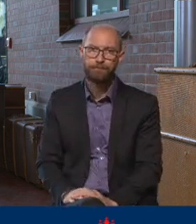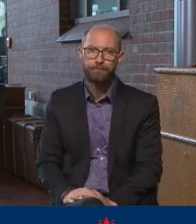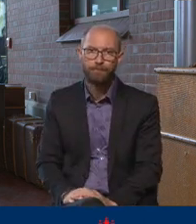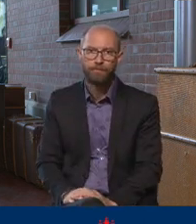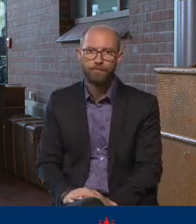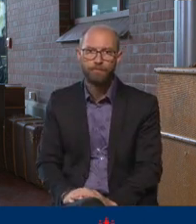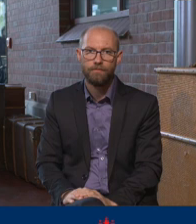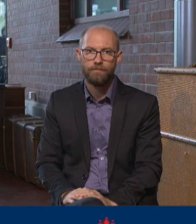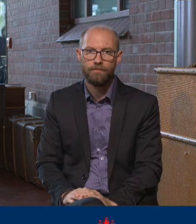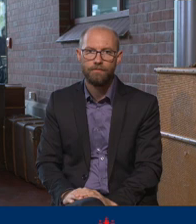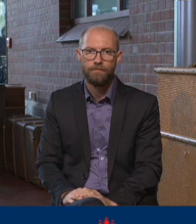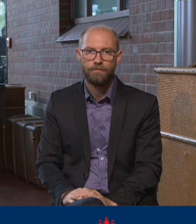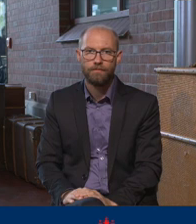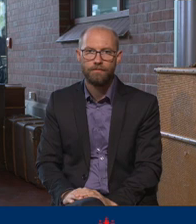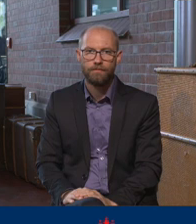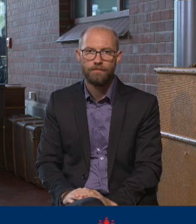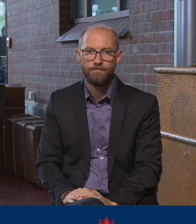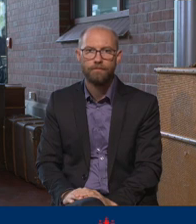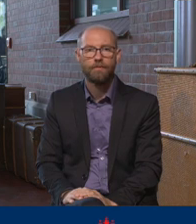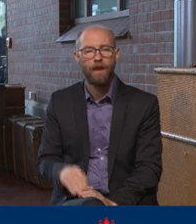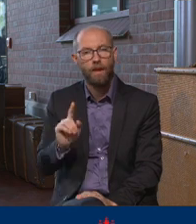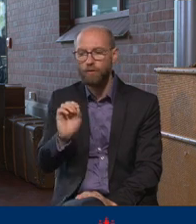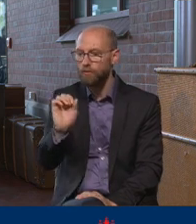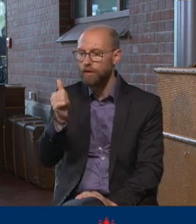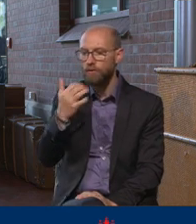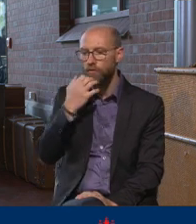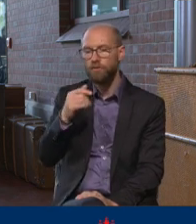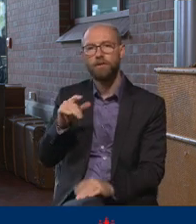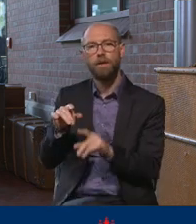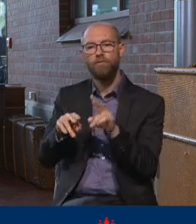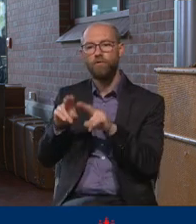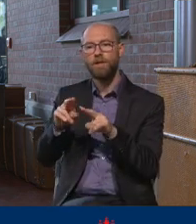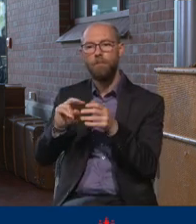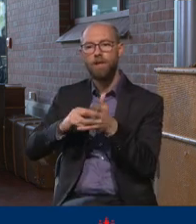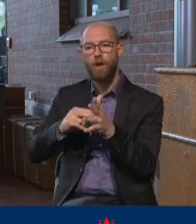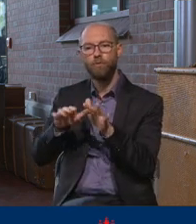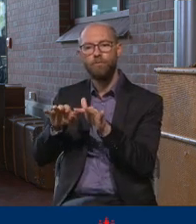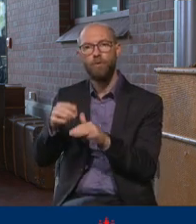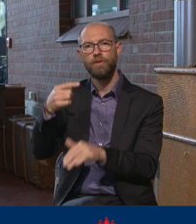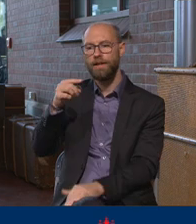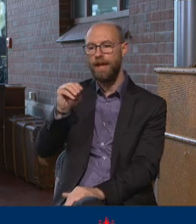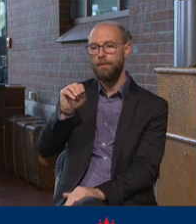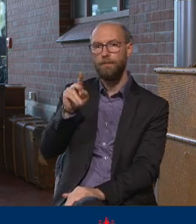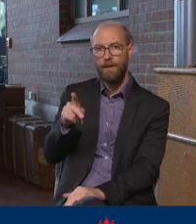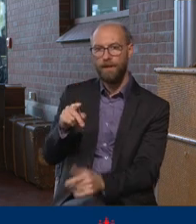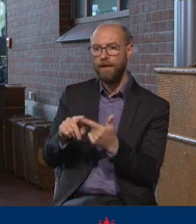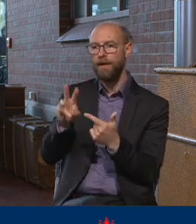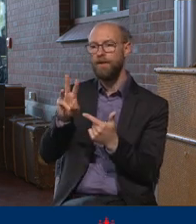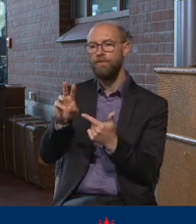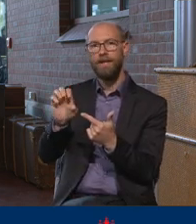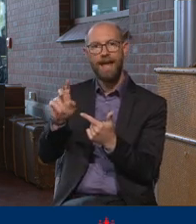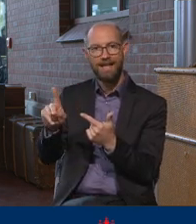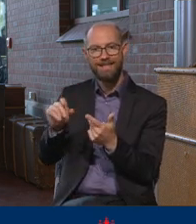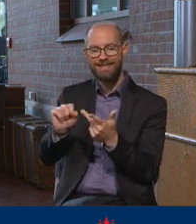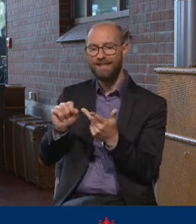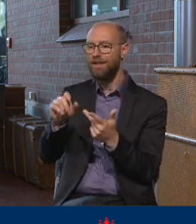ich möchte zunächst nochmal meinen dank an die beteiligten büros aussprechen gmp und wes beziehungsweise hager in zürich